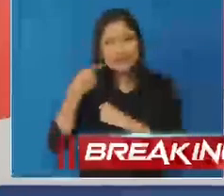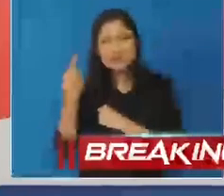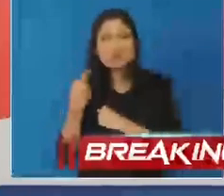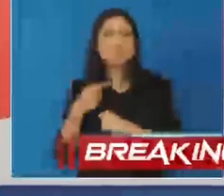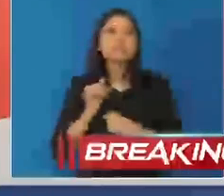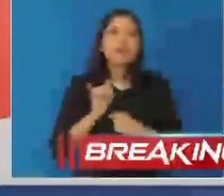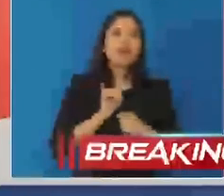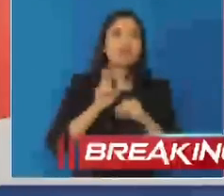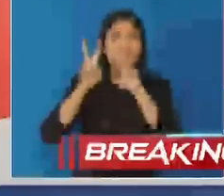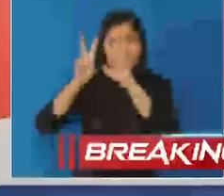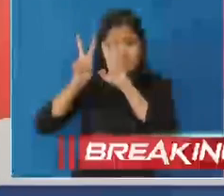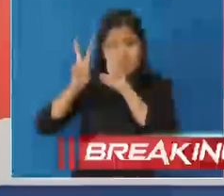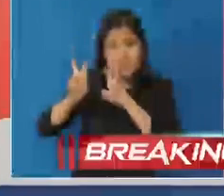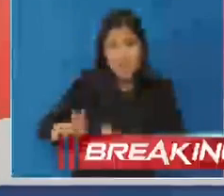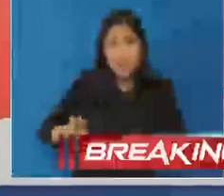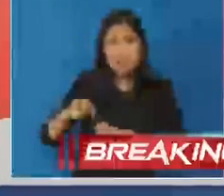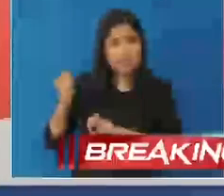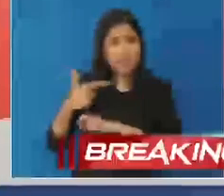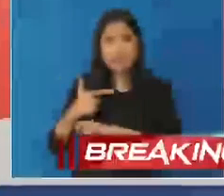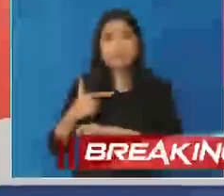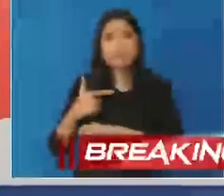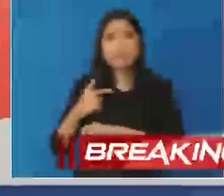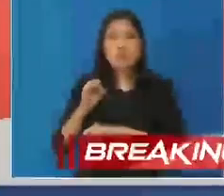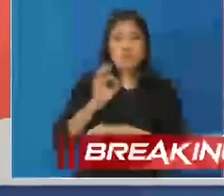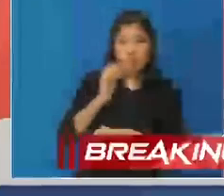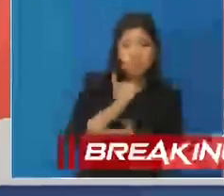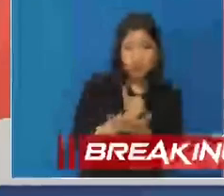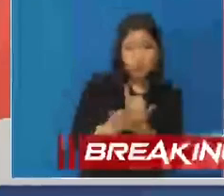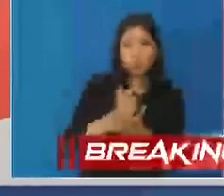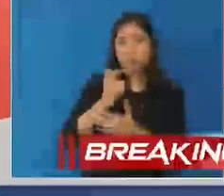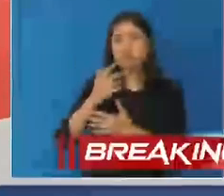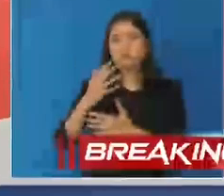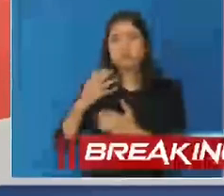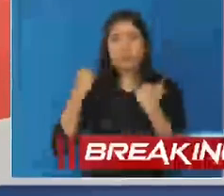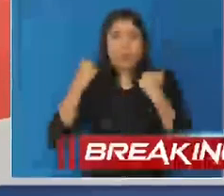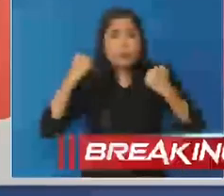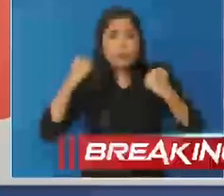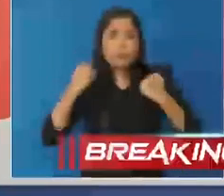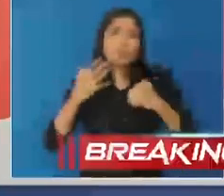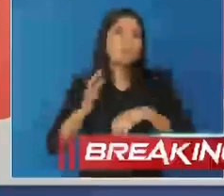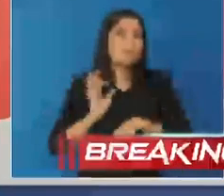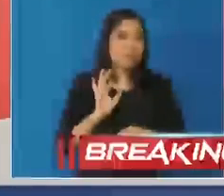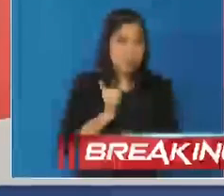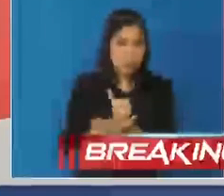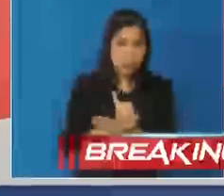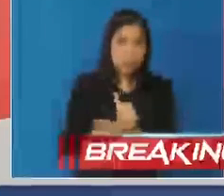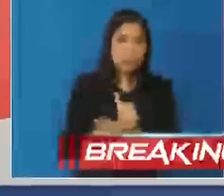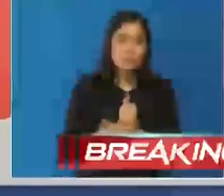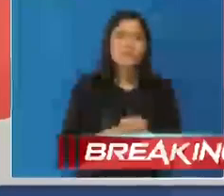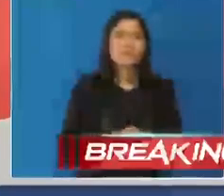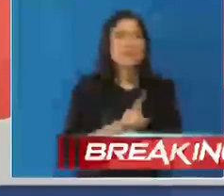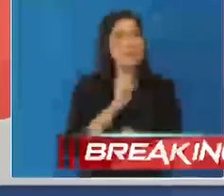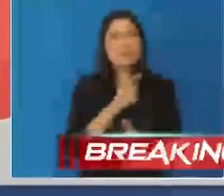pemeriksaan repites yang belum tentu bahwa itu dimaknai tidak sakit maka sebaiknya